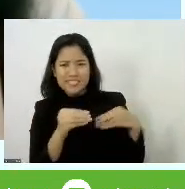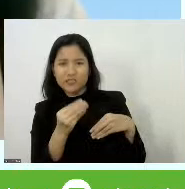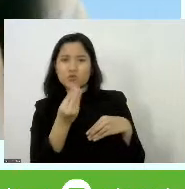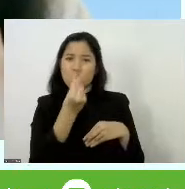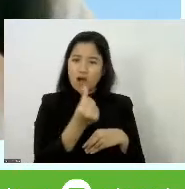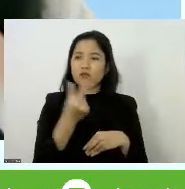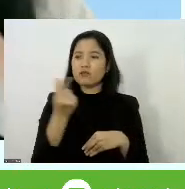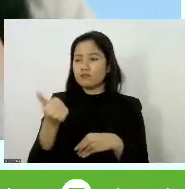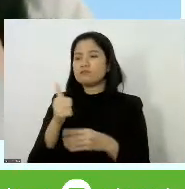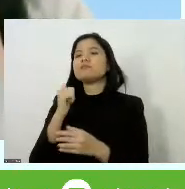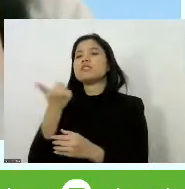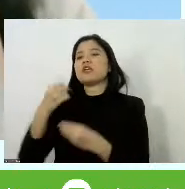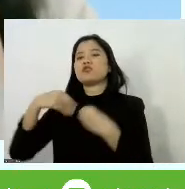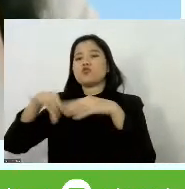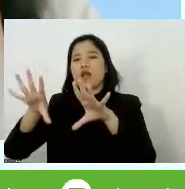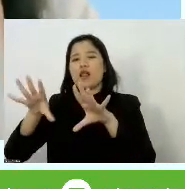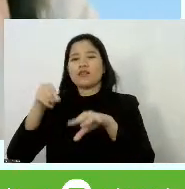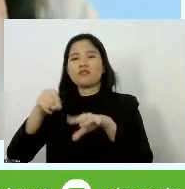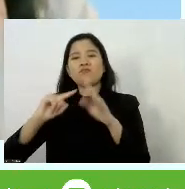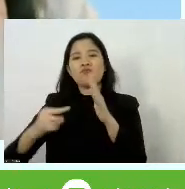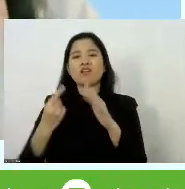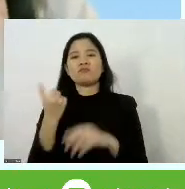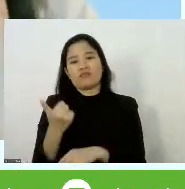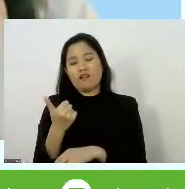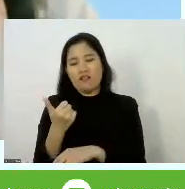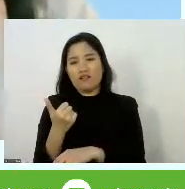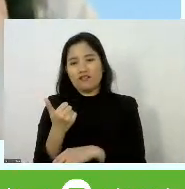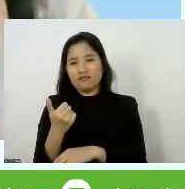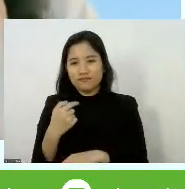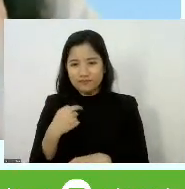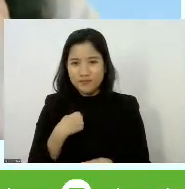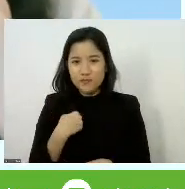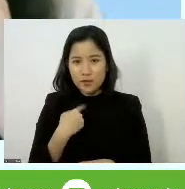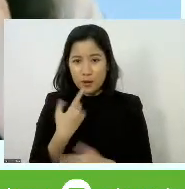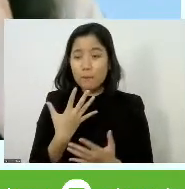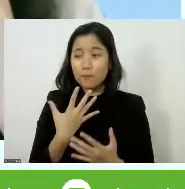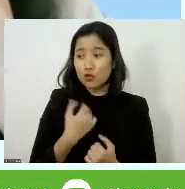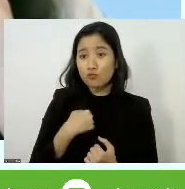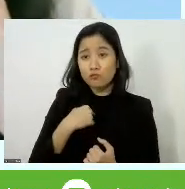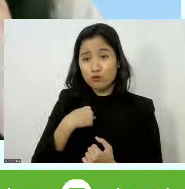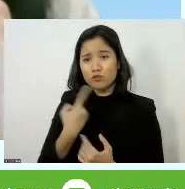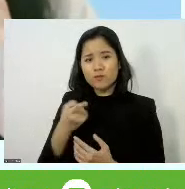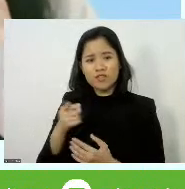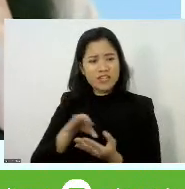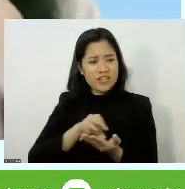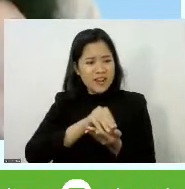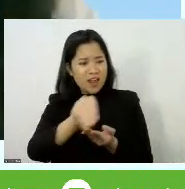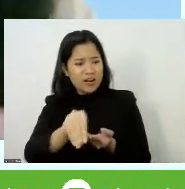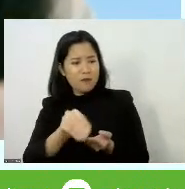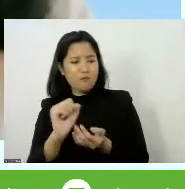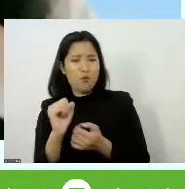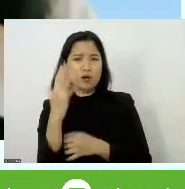ini Kita bisa mulai dari itu juga yang nggak terlalu susah pisang